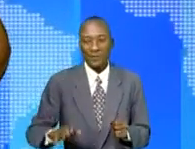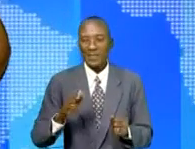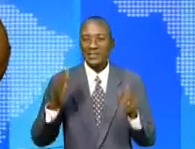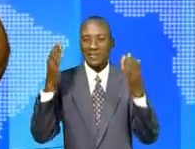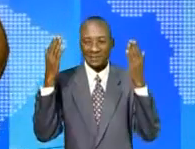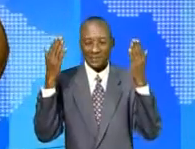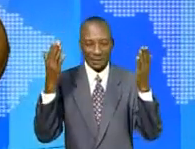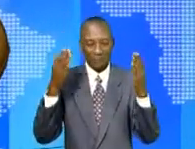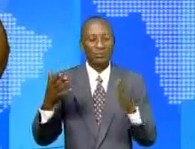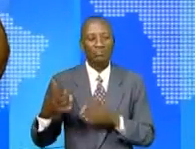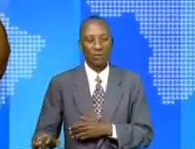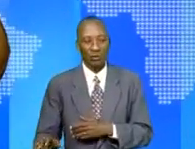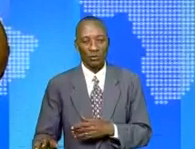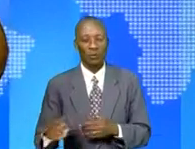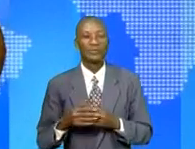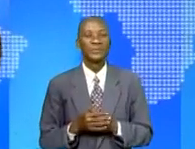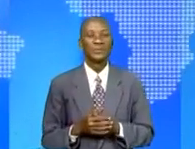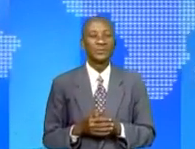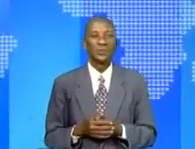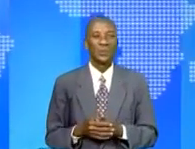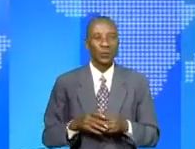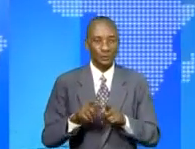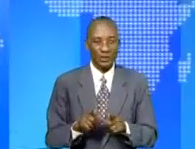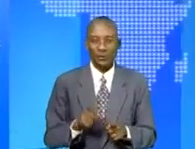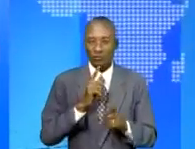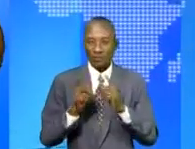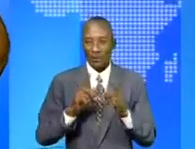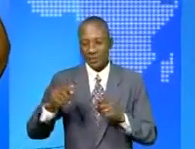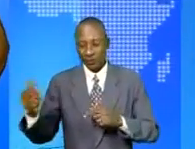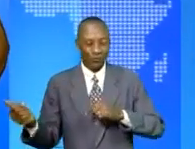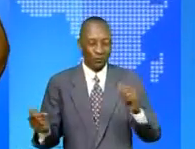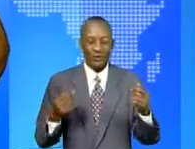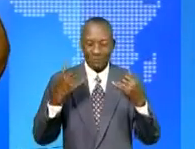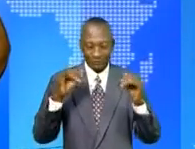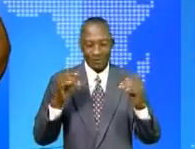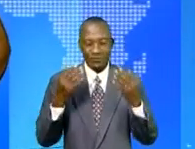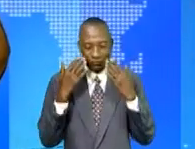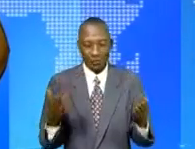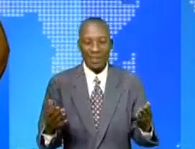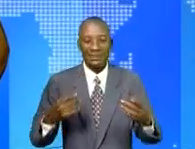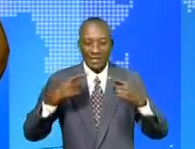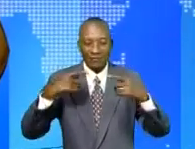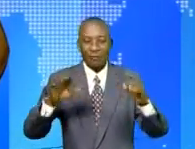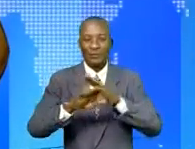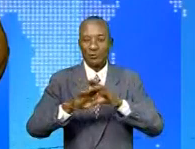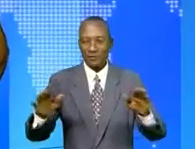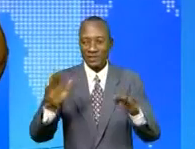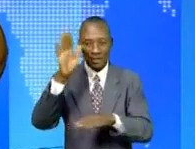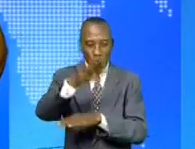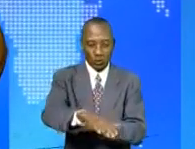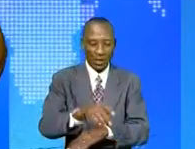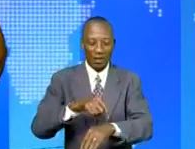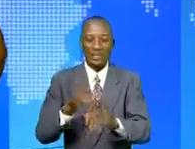et l'inauguration du bac sur la rivière Ouélé. Merci donc à vous tous pour votre attention. Ce journal est complètement